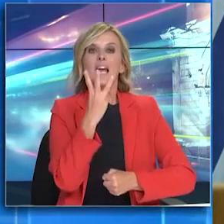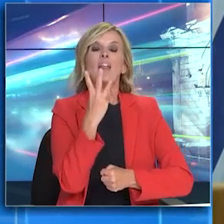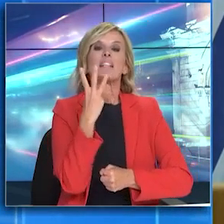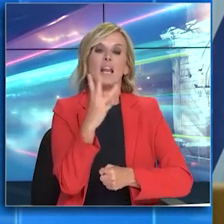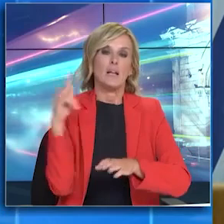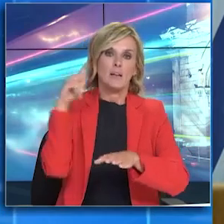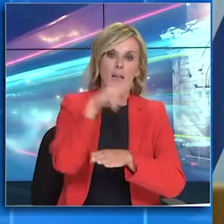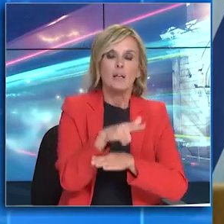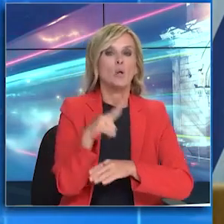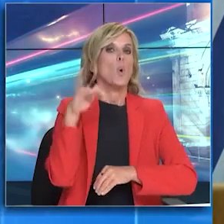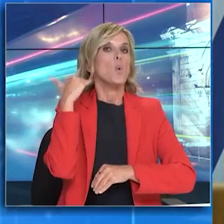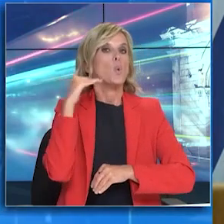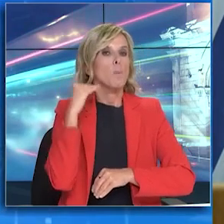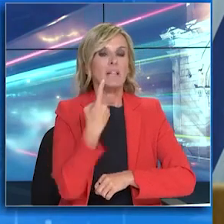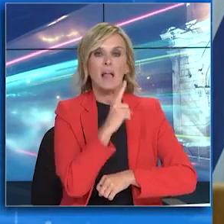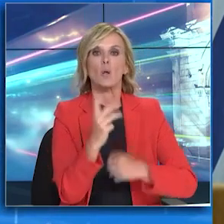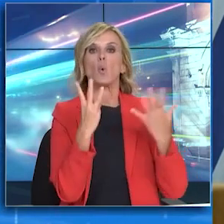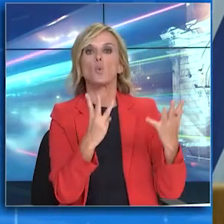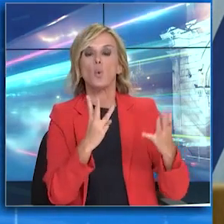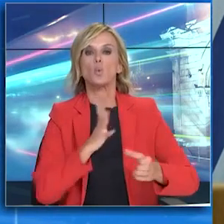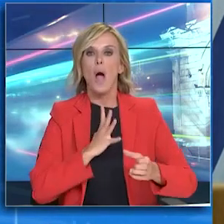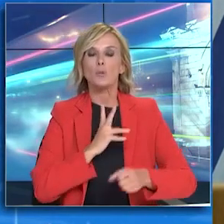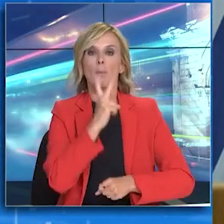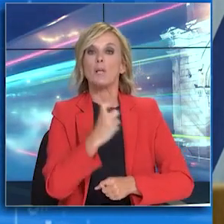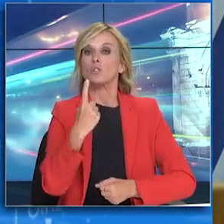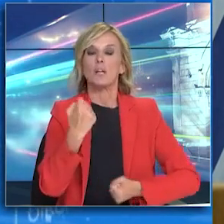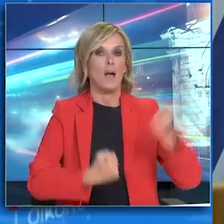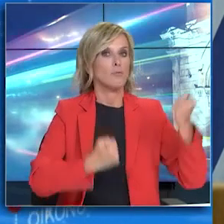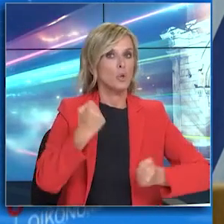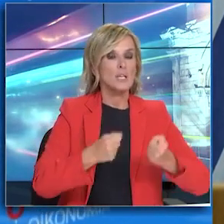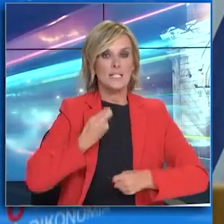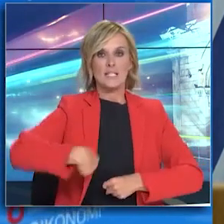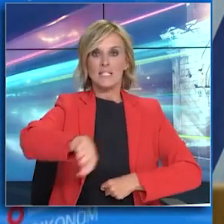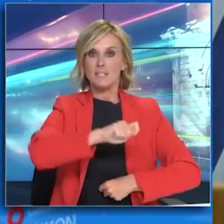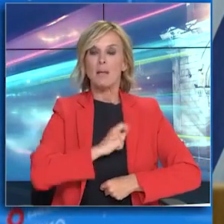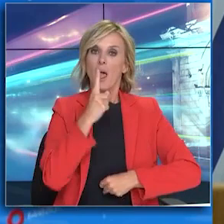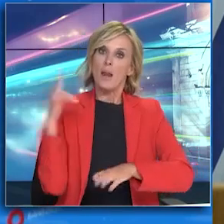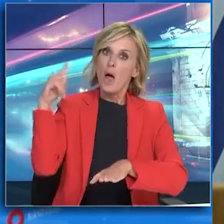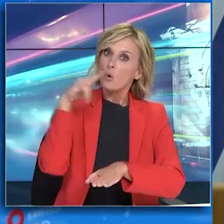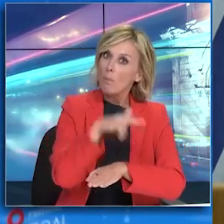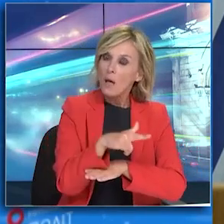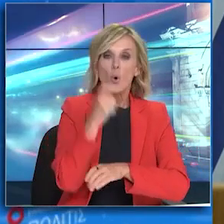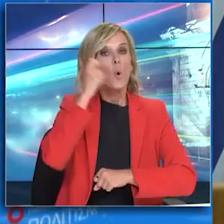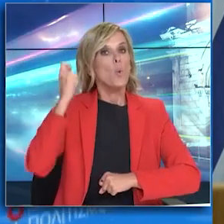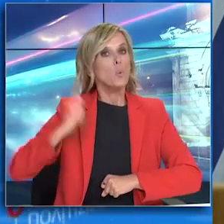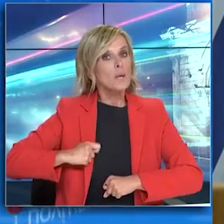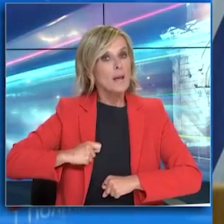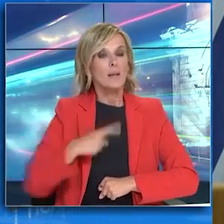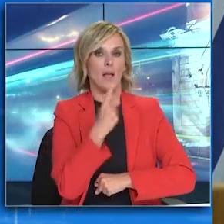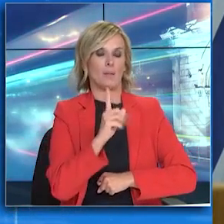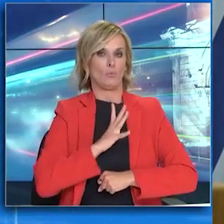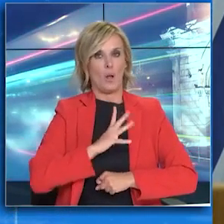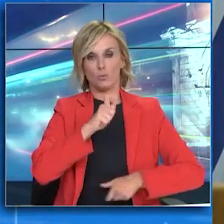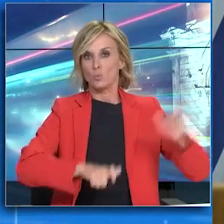Τράκτορ. Τη Ρουμανία με 108 άτομα και 21 οχήματα. Την Ισπανία με 1 καναντέρ. Την Ουκρανία με 100